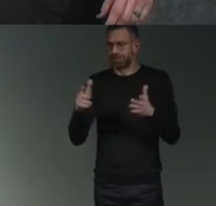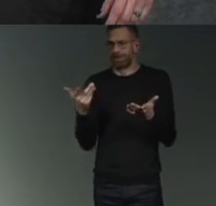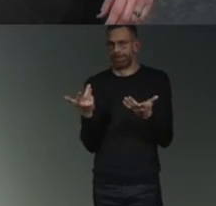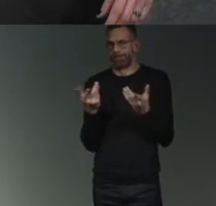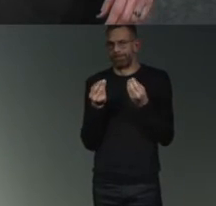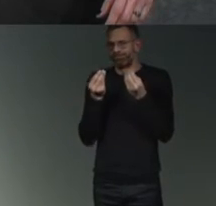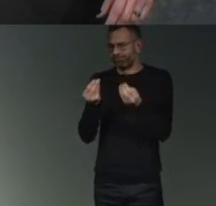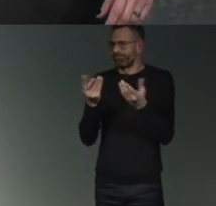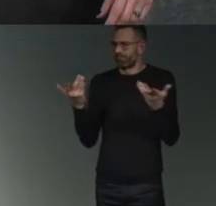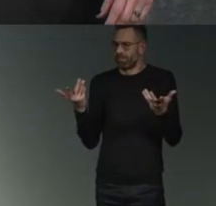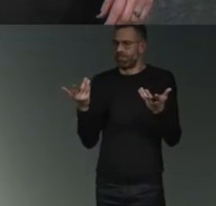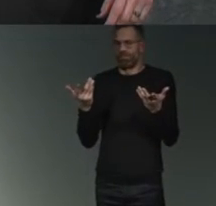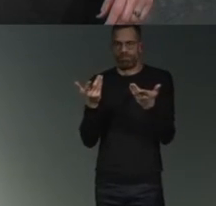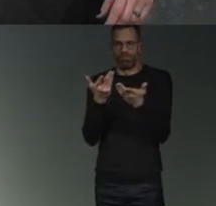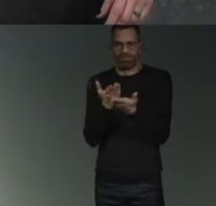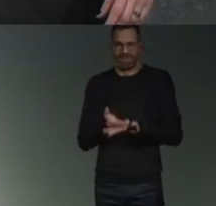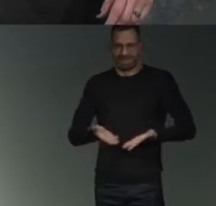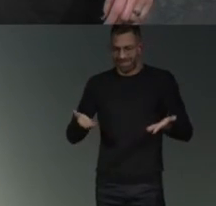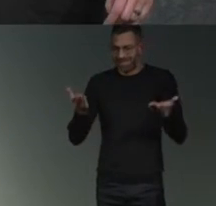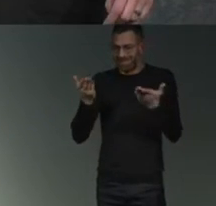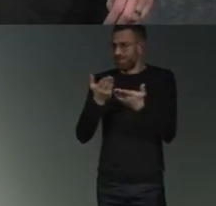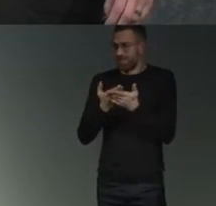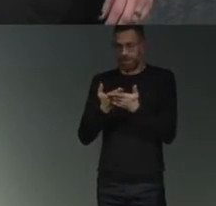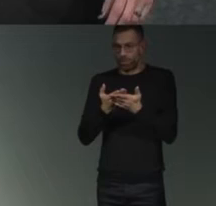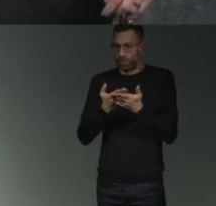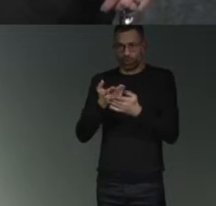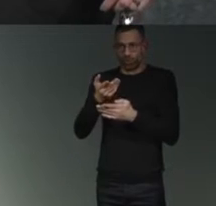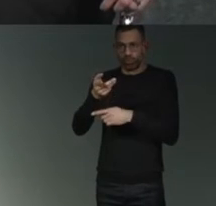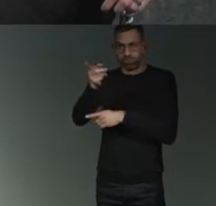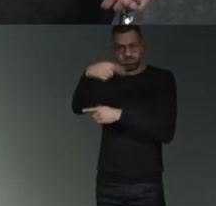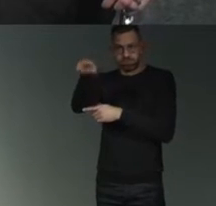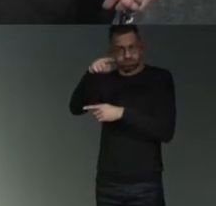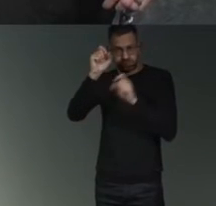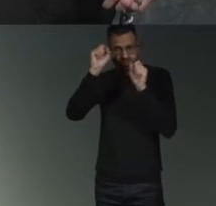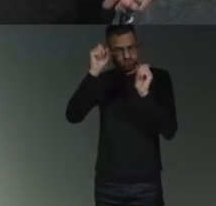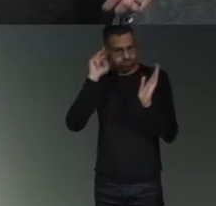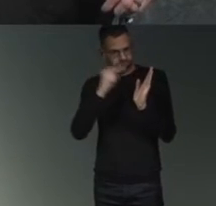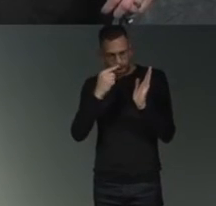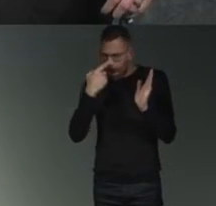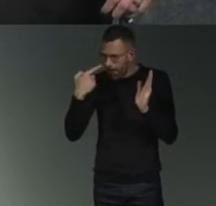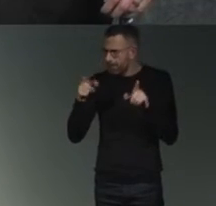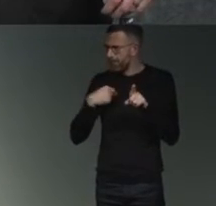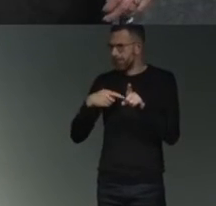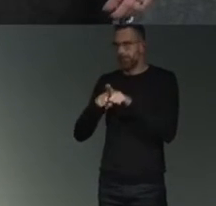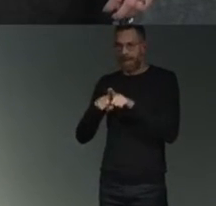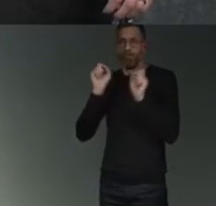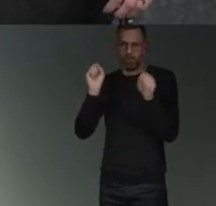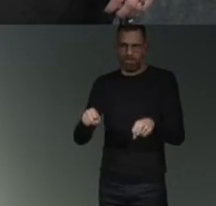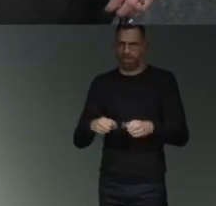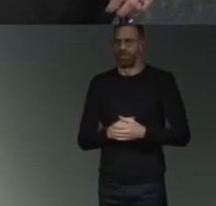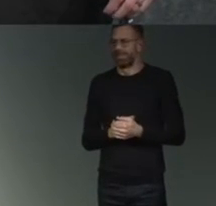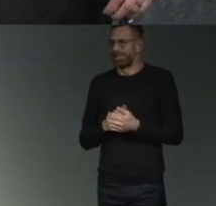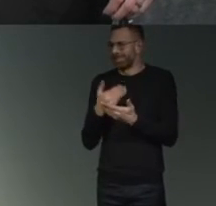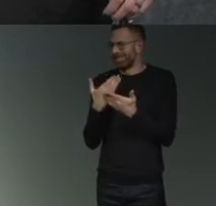impliquait l'existence de situations équivalentes à l'infini. Et ça, c'est quelque chose qui